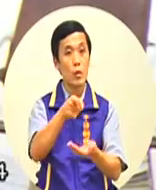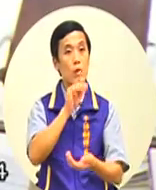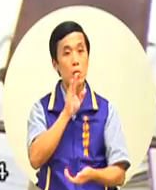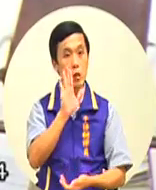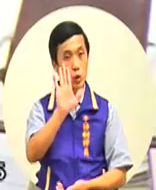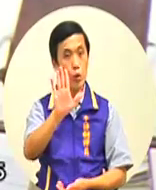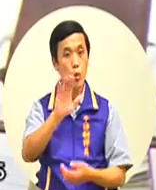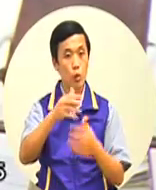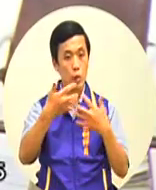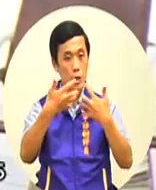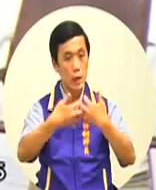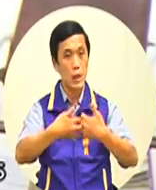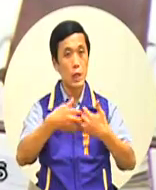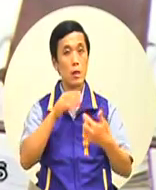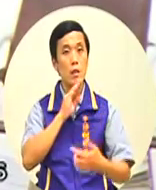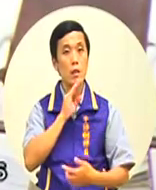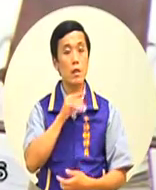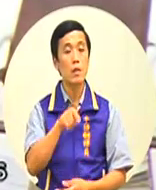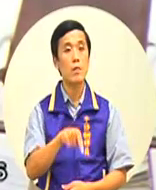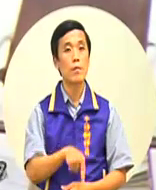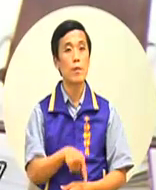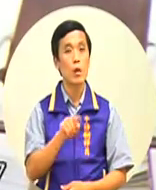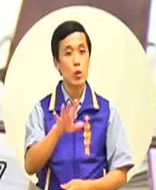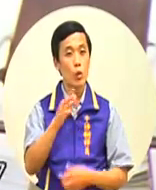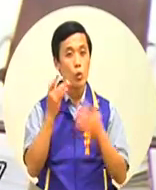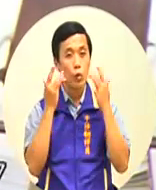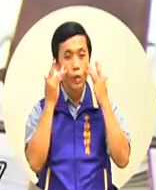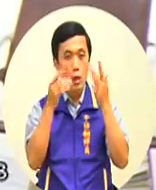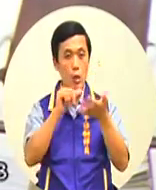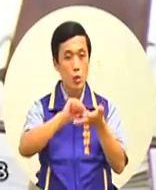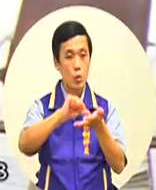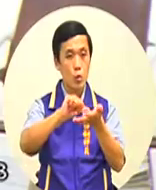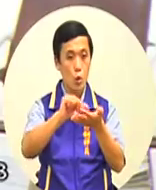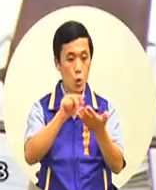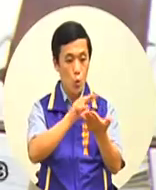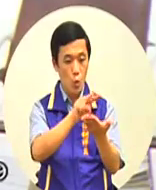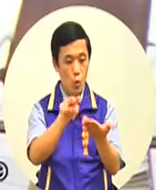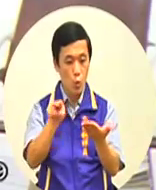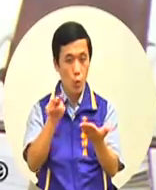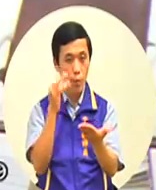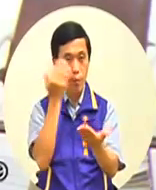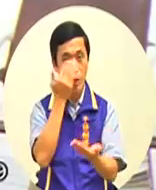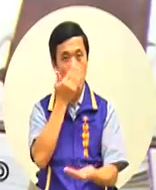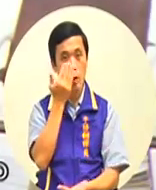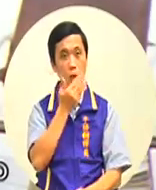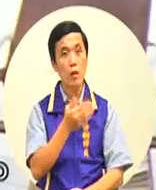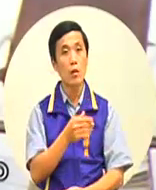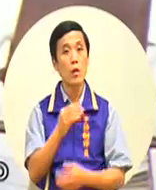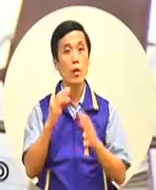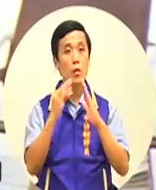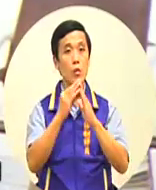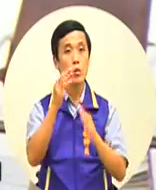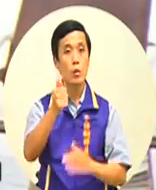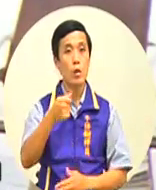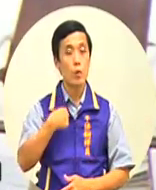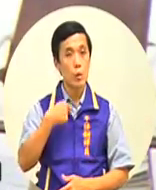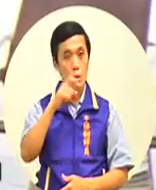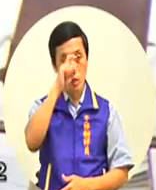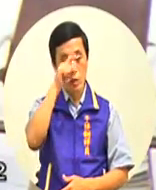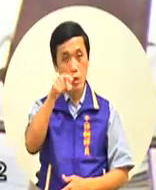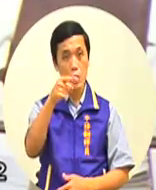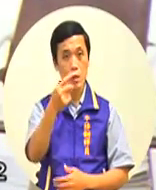们去看到这个 有些菜都真的种得好漂亮那个局长我希望你看着